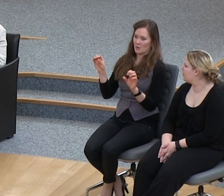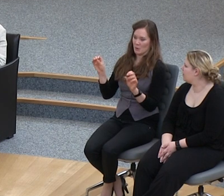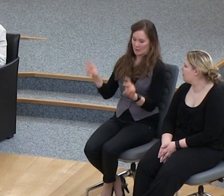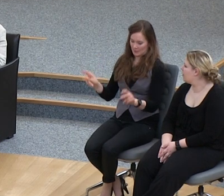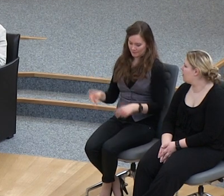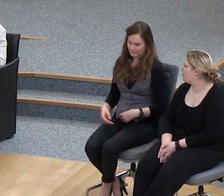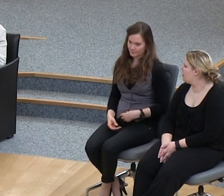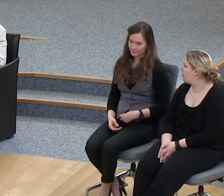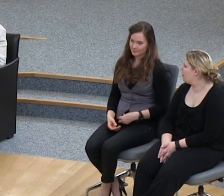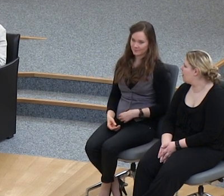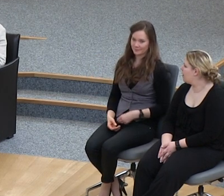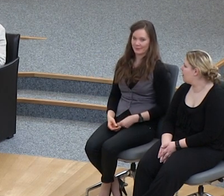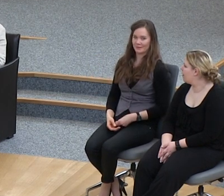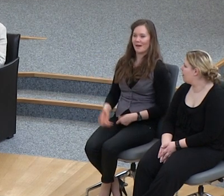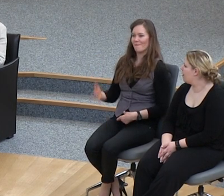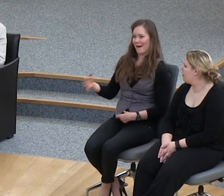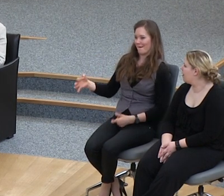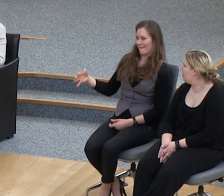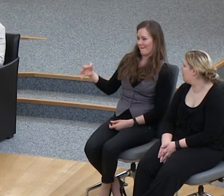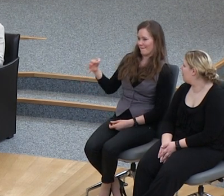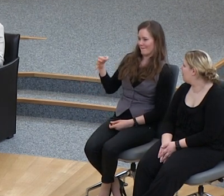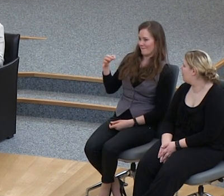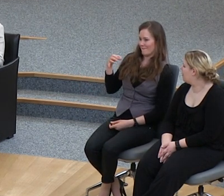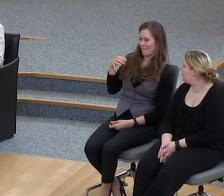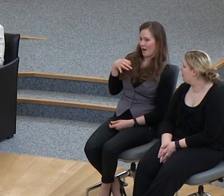Die Frage, so jetzt haben wir es.